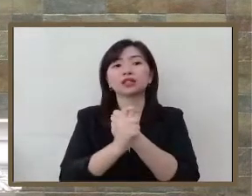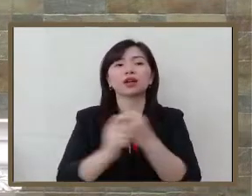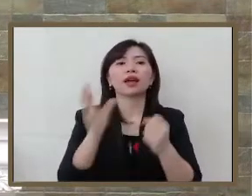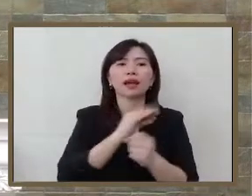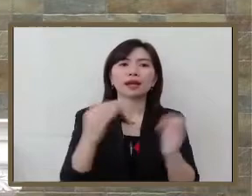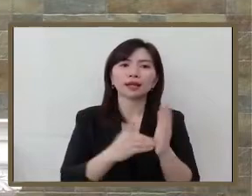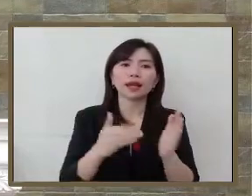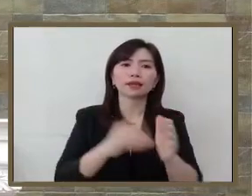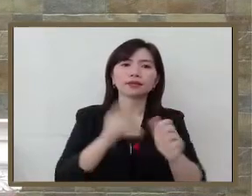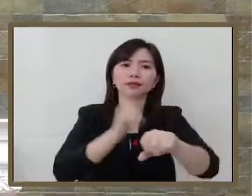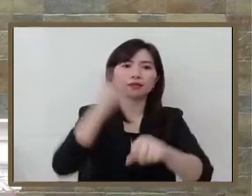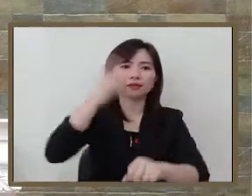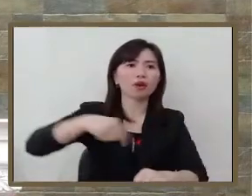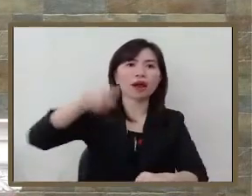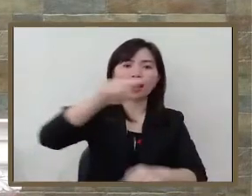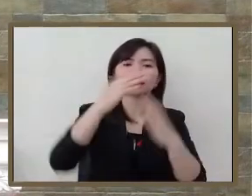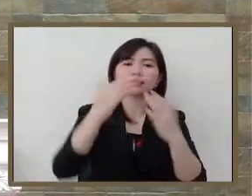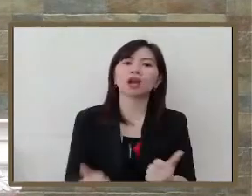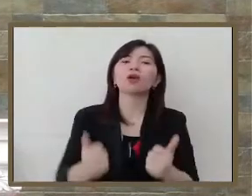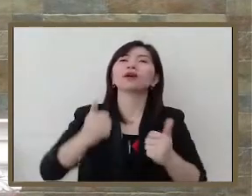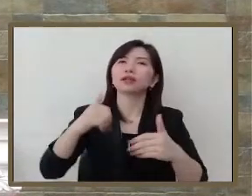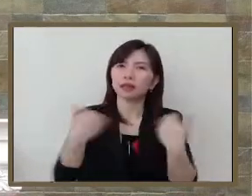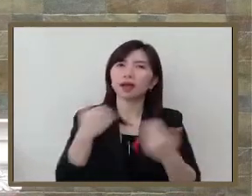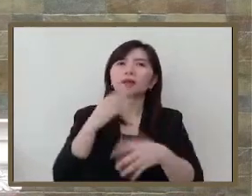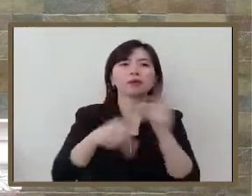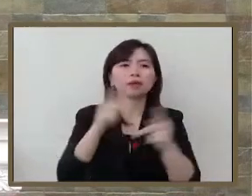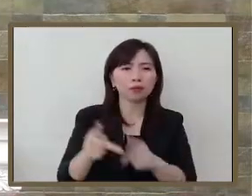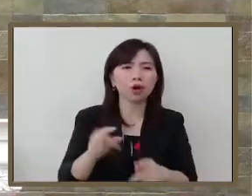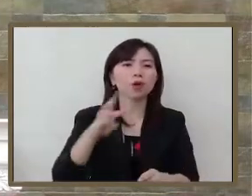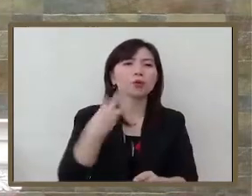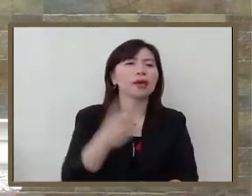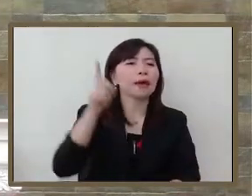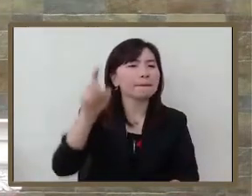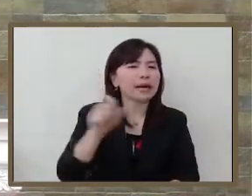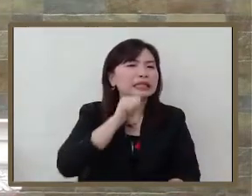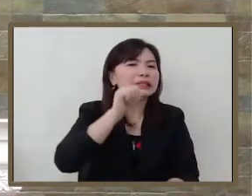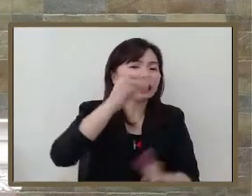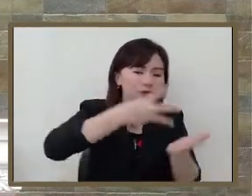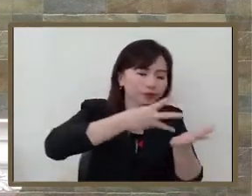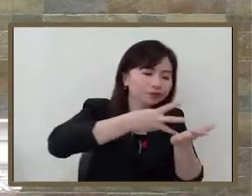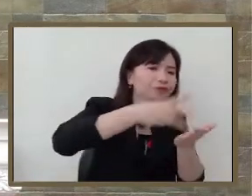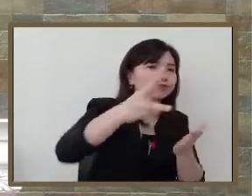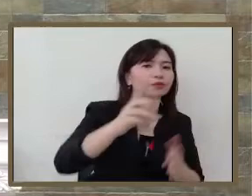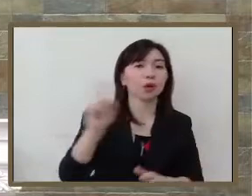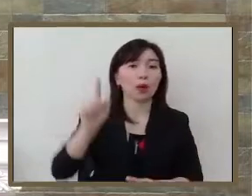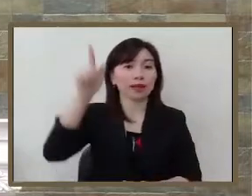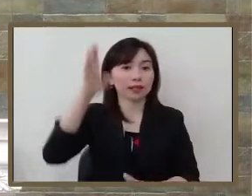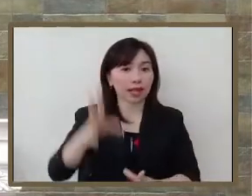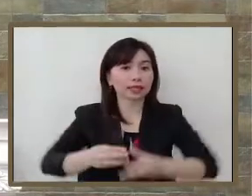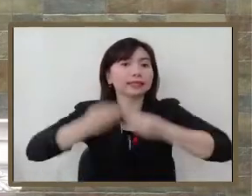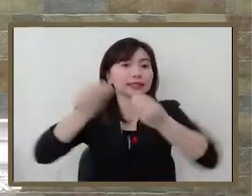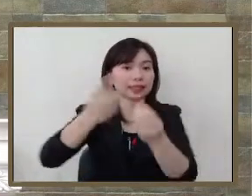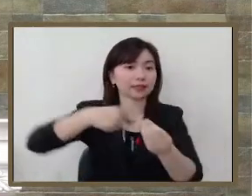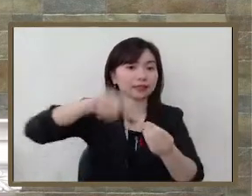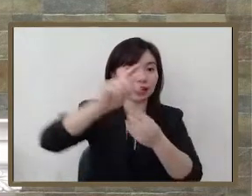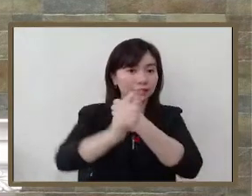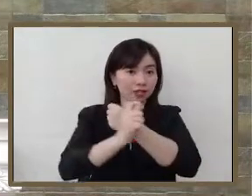is time for us now na hindi sayangin ang treasure na ibinigay sa atin ng Diyos.